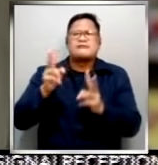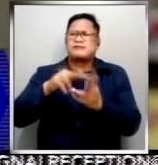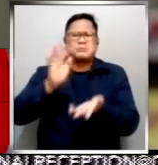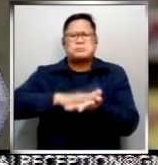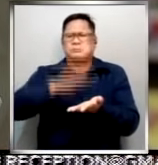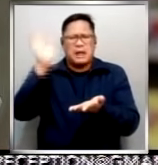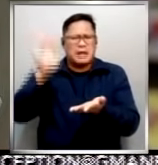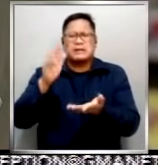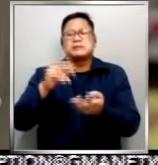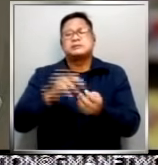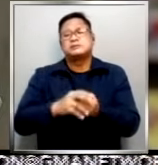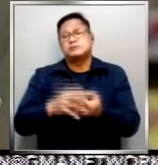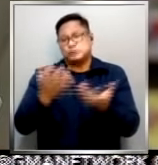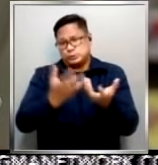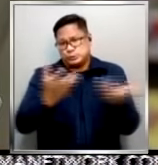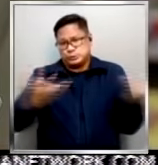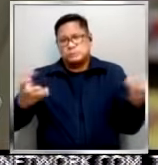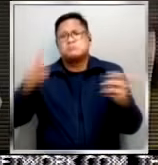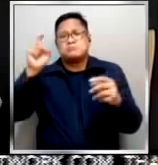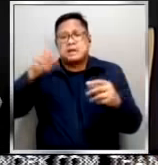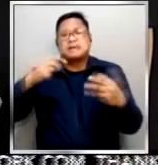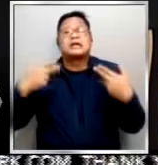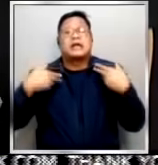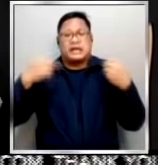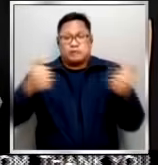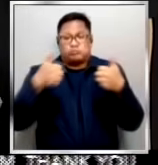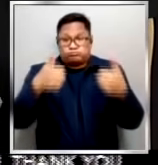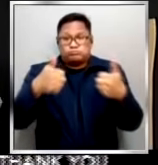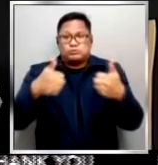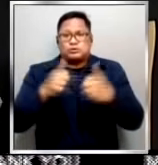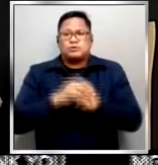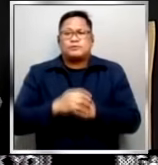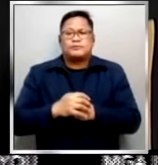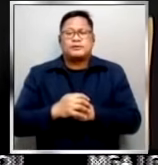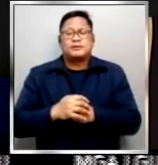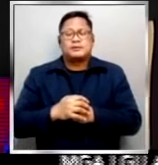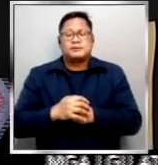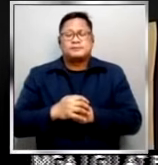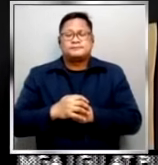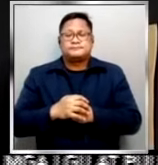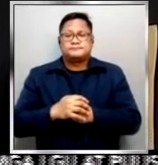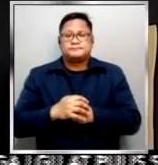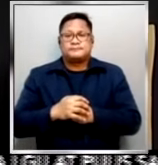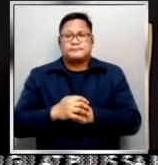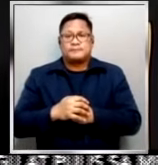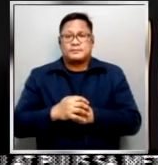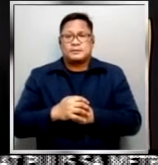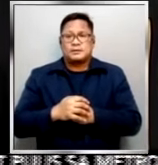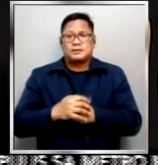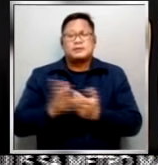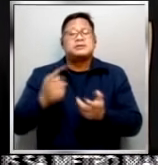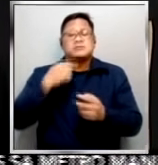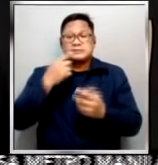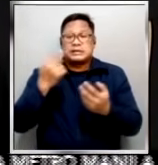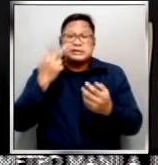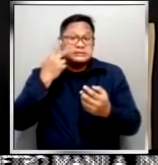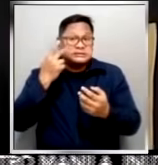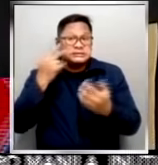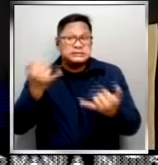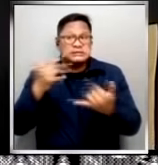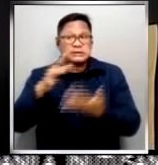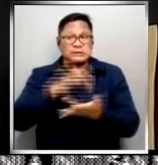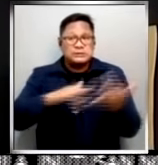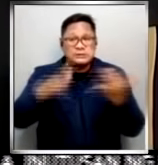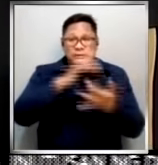mo na pagdating ng Christmas. Ang mga supermarkets nagalangan. May makita kang malalaking supermarkets na iilan lang ang bukas na kaha, no?